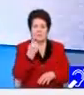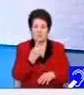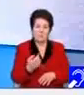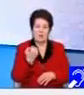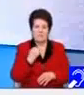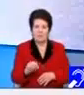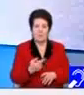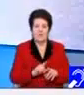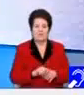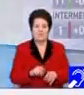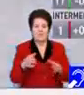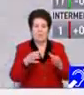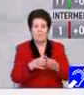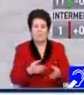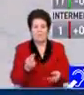această competiție.